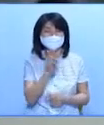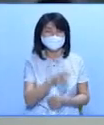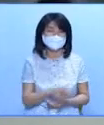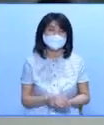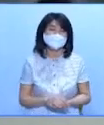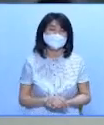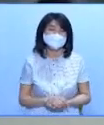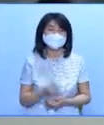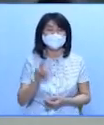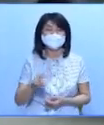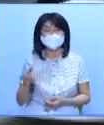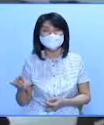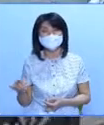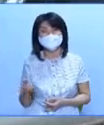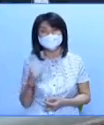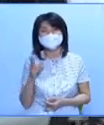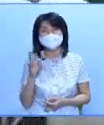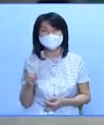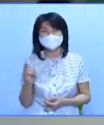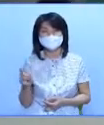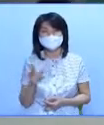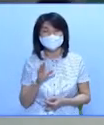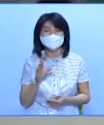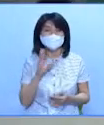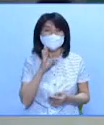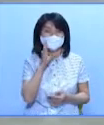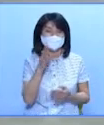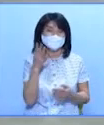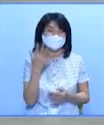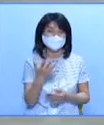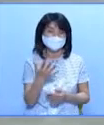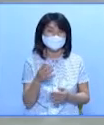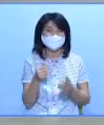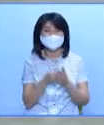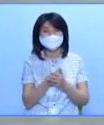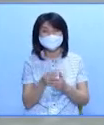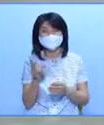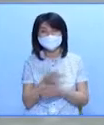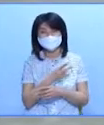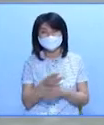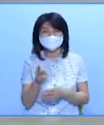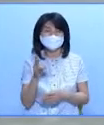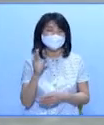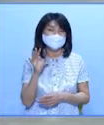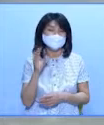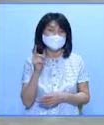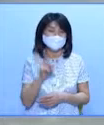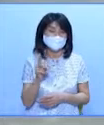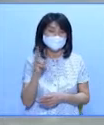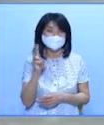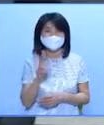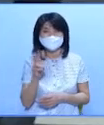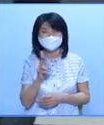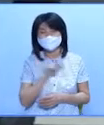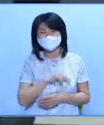таңғы 5-тен түнгі 22:00-ге дейін жұмыс атқарады. Төтенше жағдай кезінде 5 кезекшілік көлік түнгі уақытта жұмыс жасайды. Өйткені тұрғындар